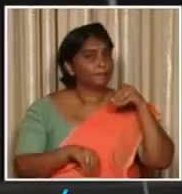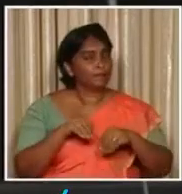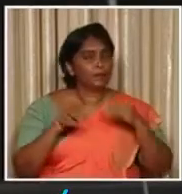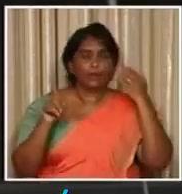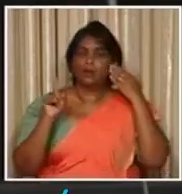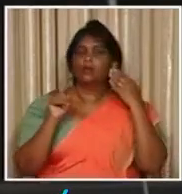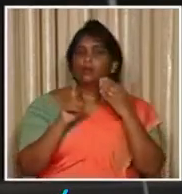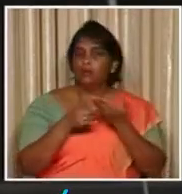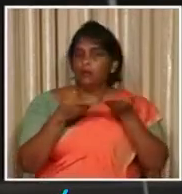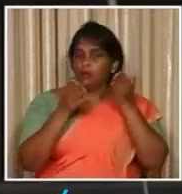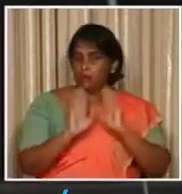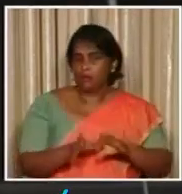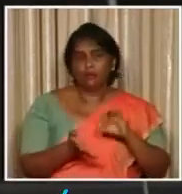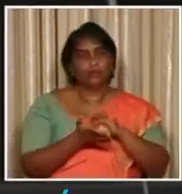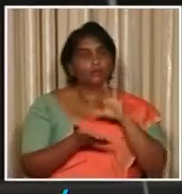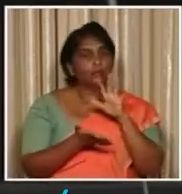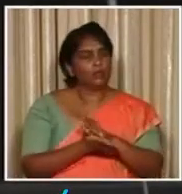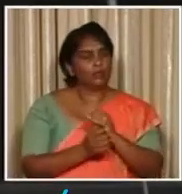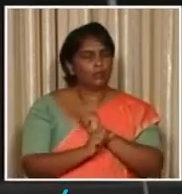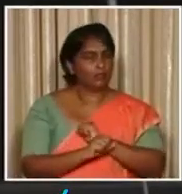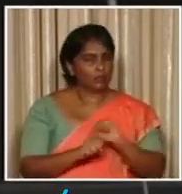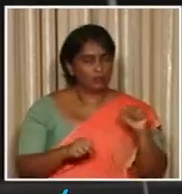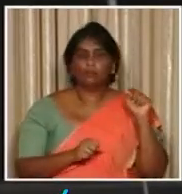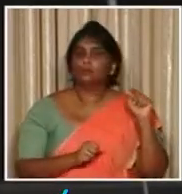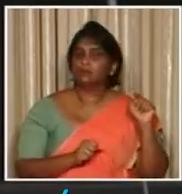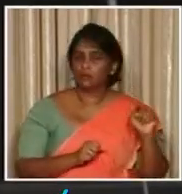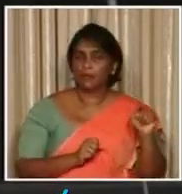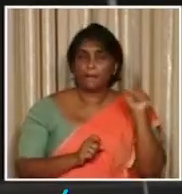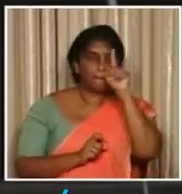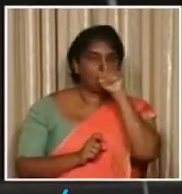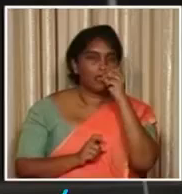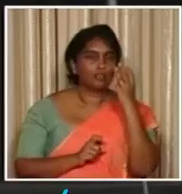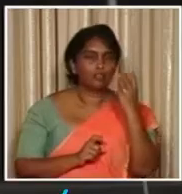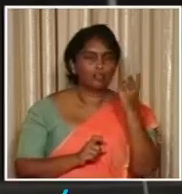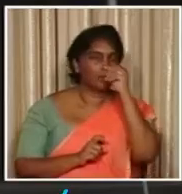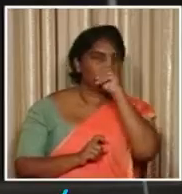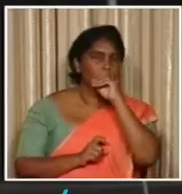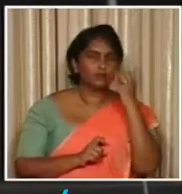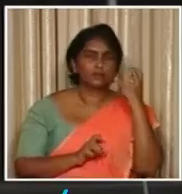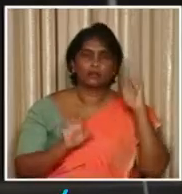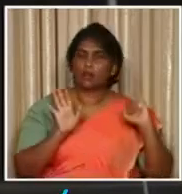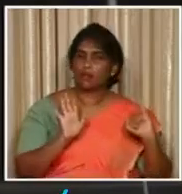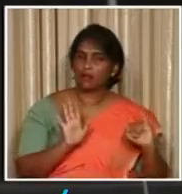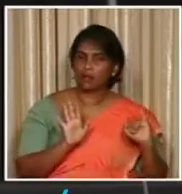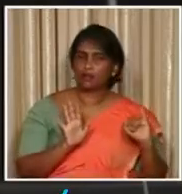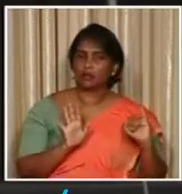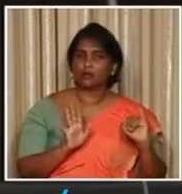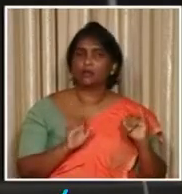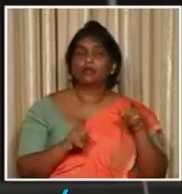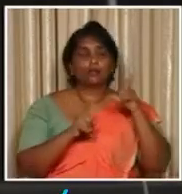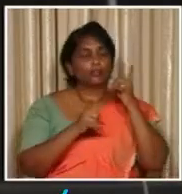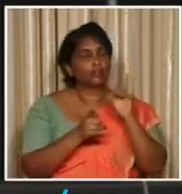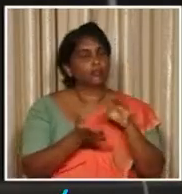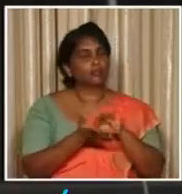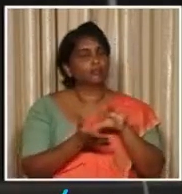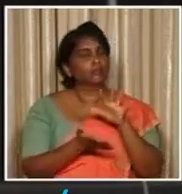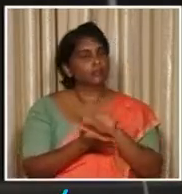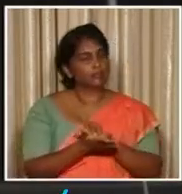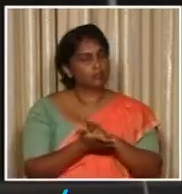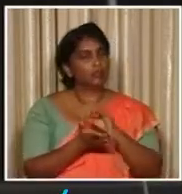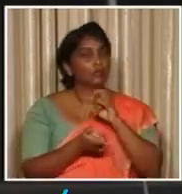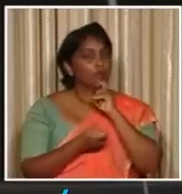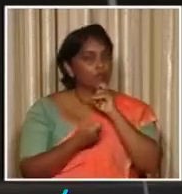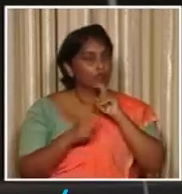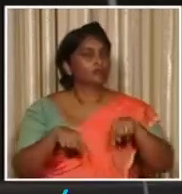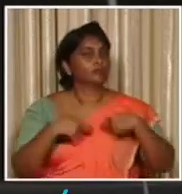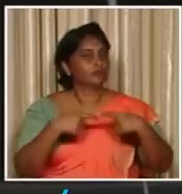පිළිබඳව අවසාන තීන්දුවක් ගන්න නැතුව මාස 3කට මාස 6කට ඒ තීන්දුව ඒ නඩු